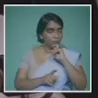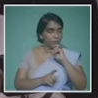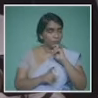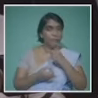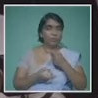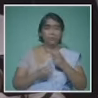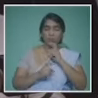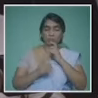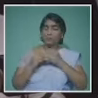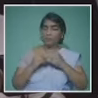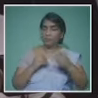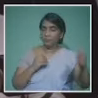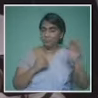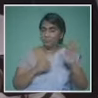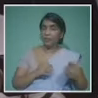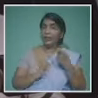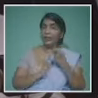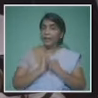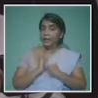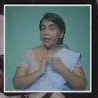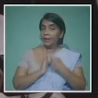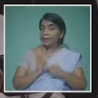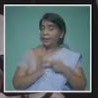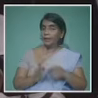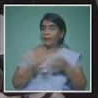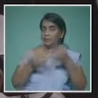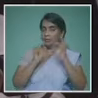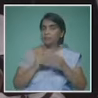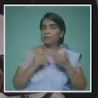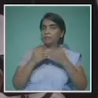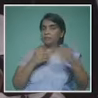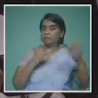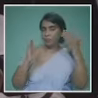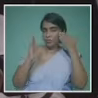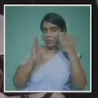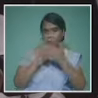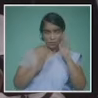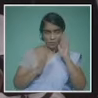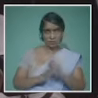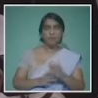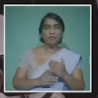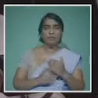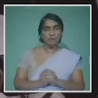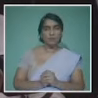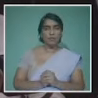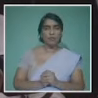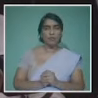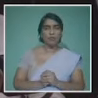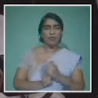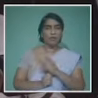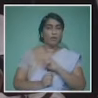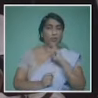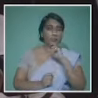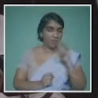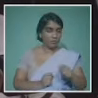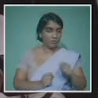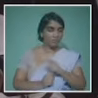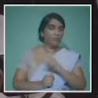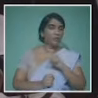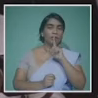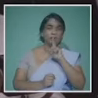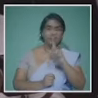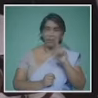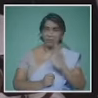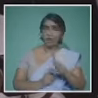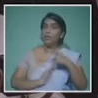නඩු තීන්දුව වලින් ඒ නීති තත්ත්වය ඉතාමත් පැහැදිලිව ප්‍රකාශ වෙලා තියෙනවා. මාක් ප්‍රඩාන්දු විනිශ්චයකාරතුමා ප්‍රකාශ කරලා